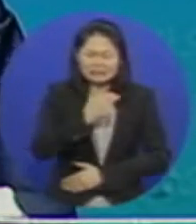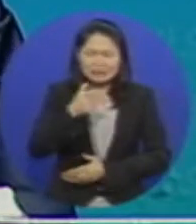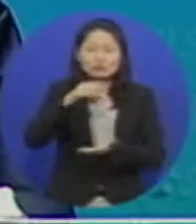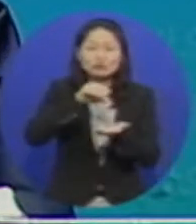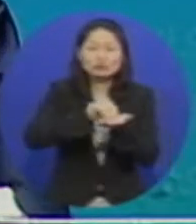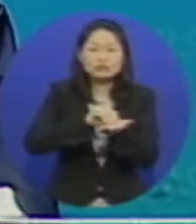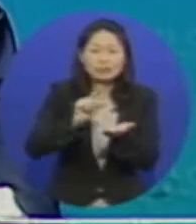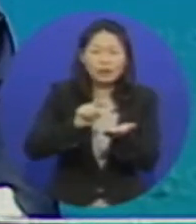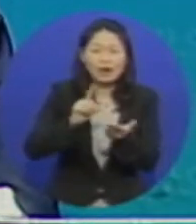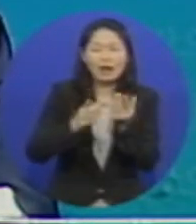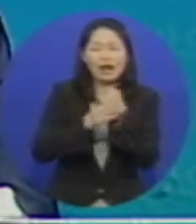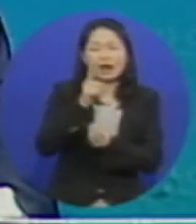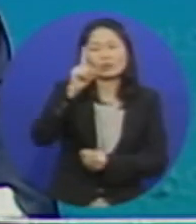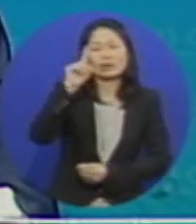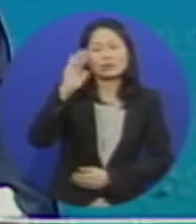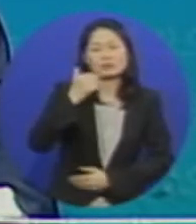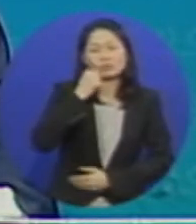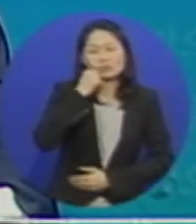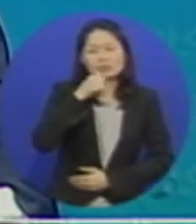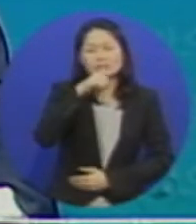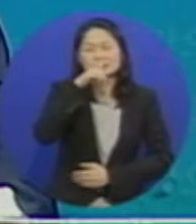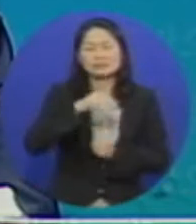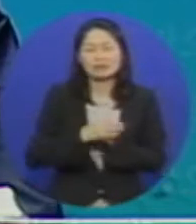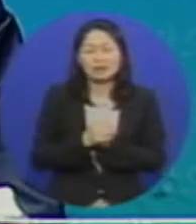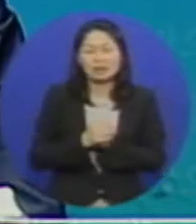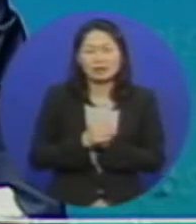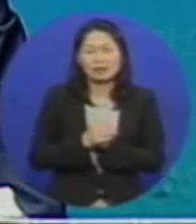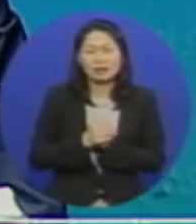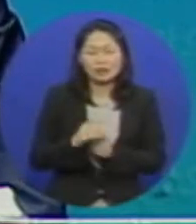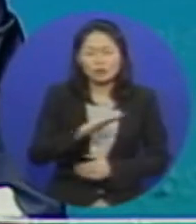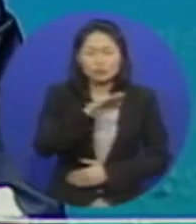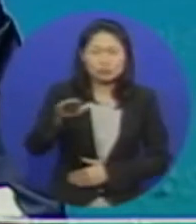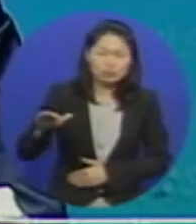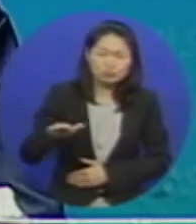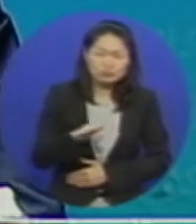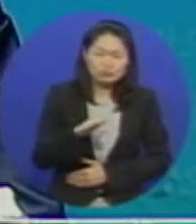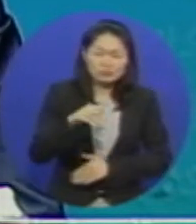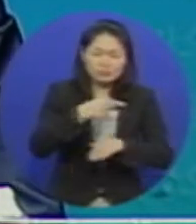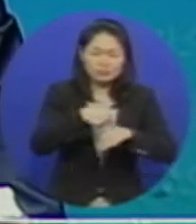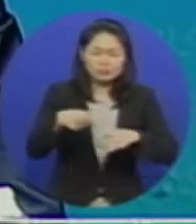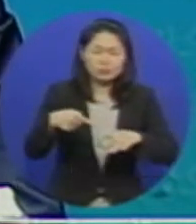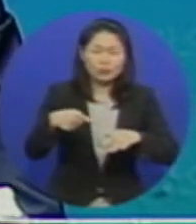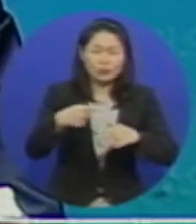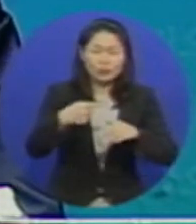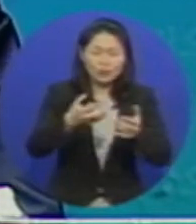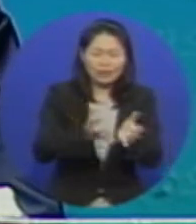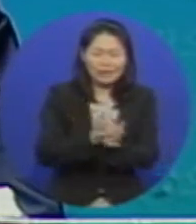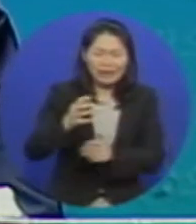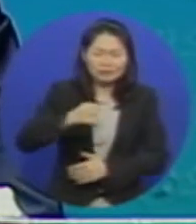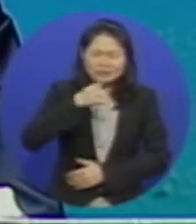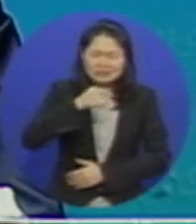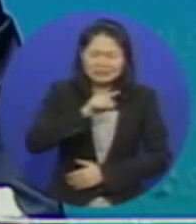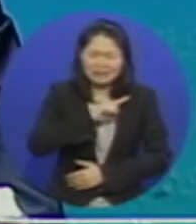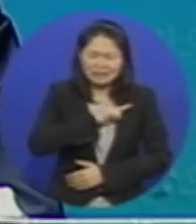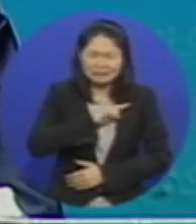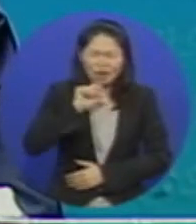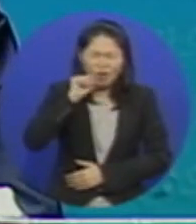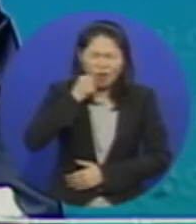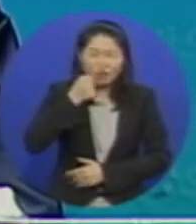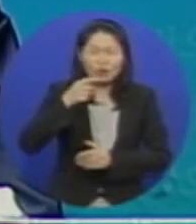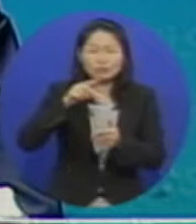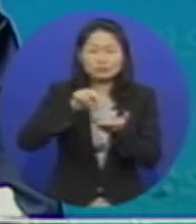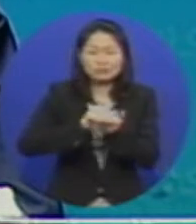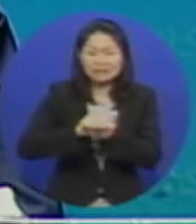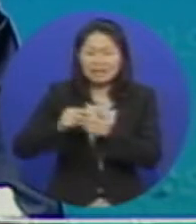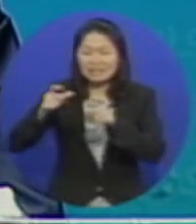1 세지 못하는 데 있어요 우리 민족이 가지고 있는 가장 어려운 문제예요 g 옥주 의 학